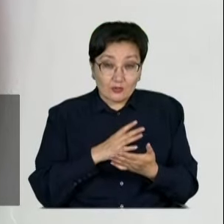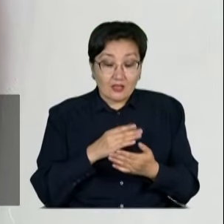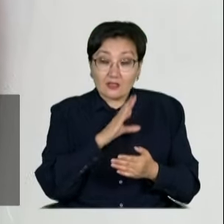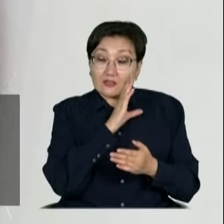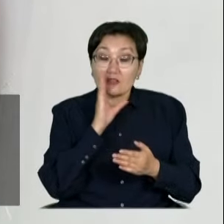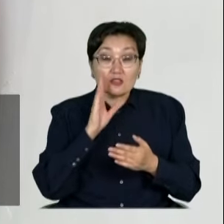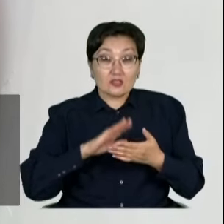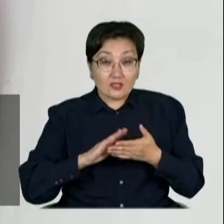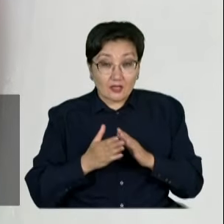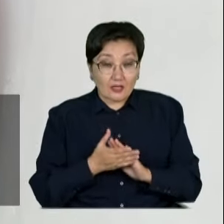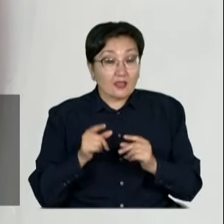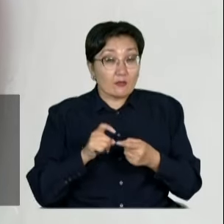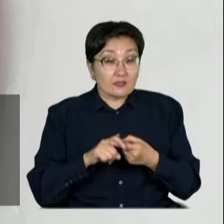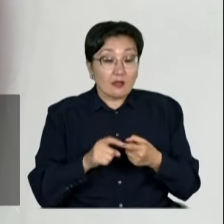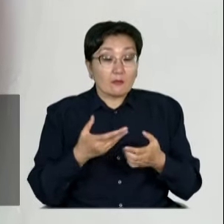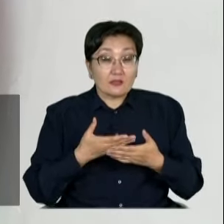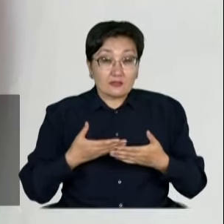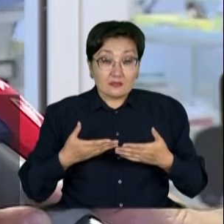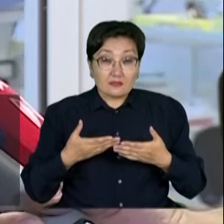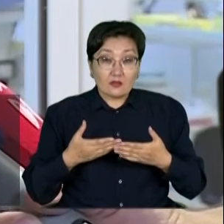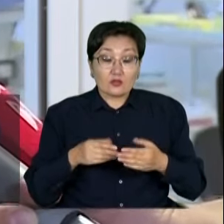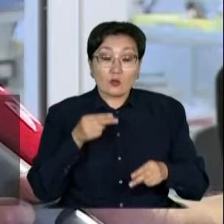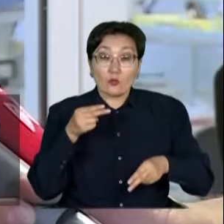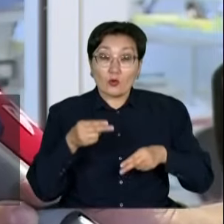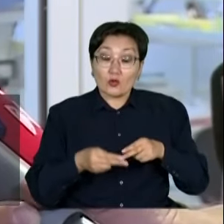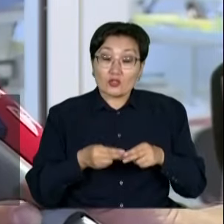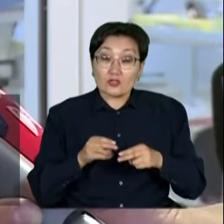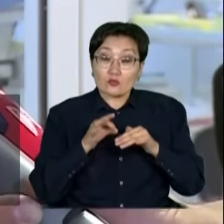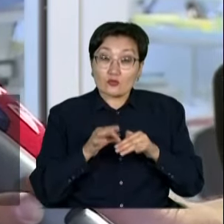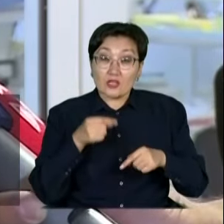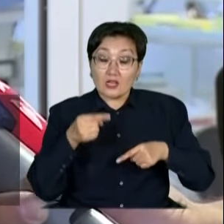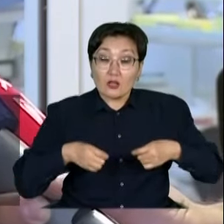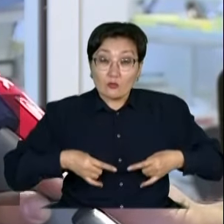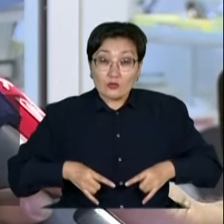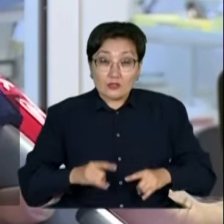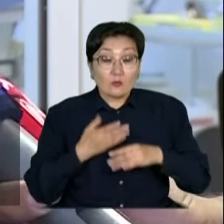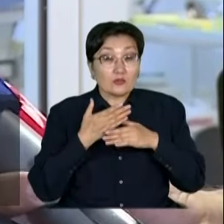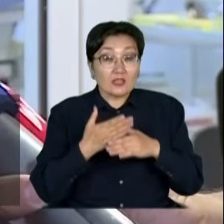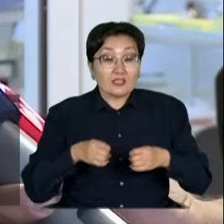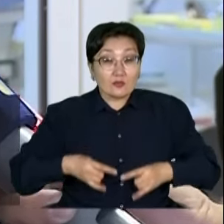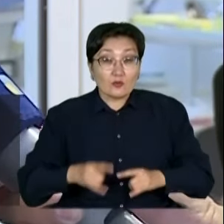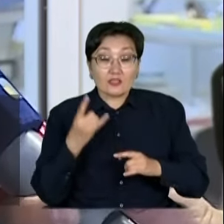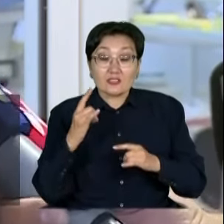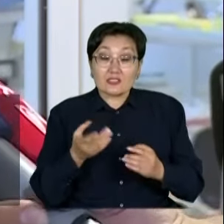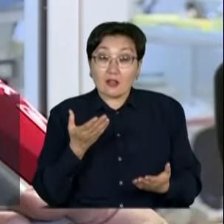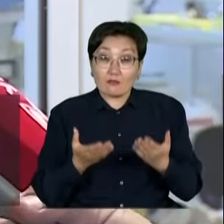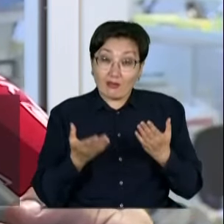анасының жағдайын ескере отырып, біз ота жолымен босандырдық. Туылған кездегі нәрестелердің